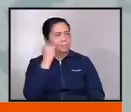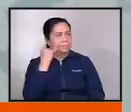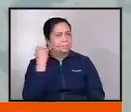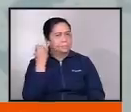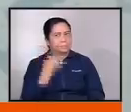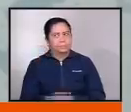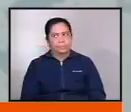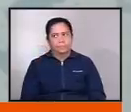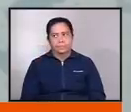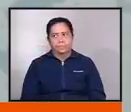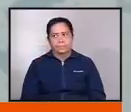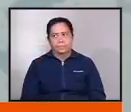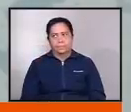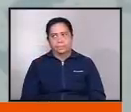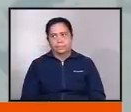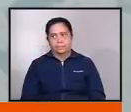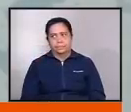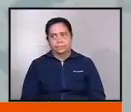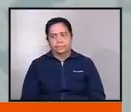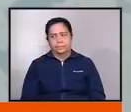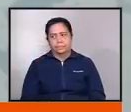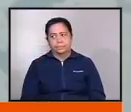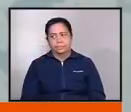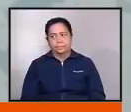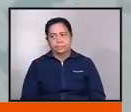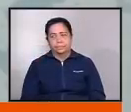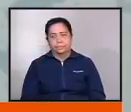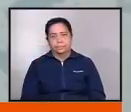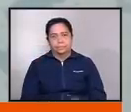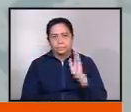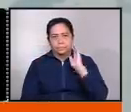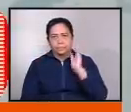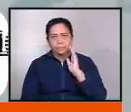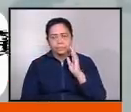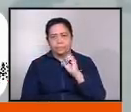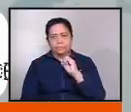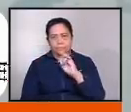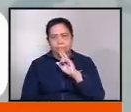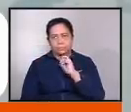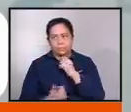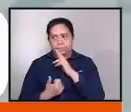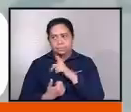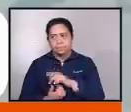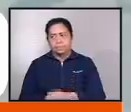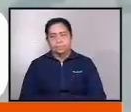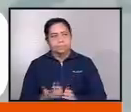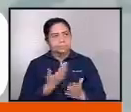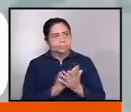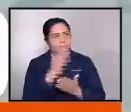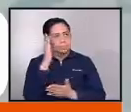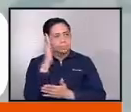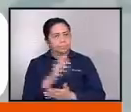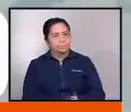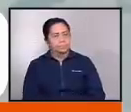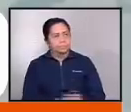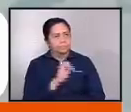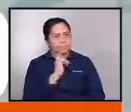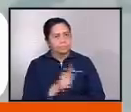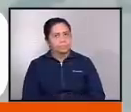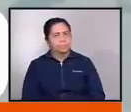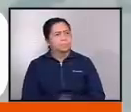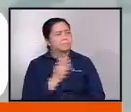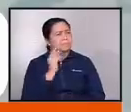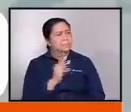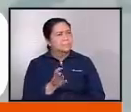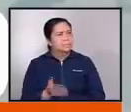Jocelyn. Ma'am Jocelyn? Hello po, sir. Kamusta po? Magandang tanghali. Okay naman po.